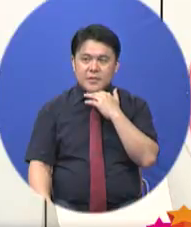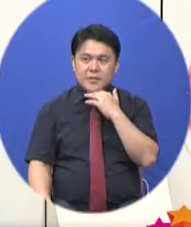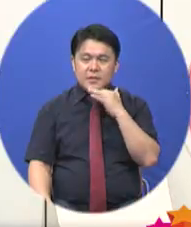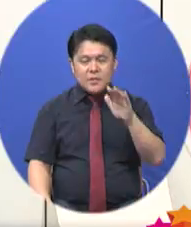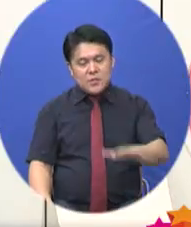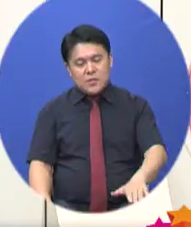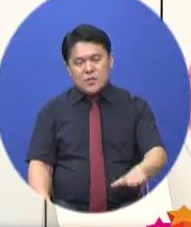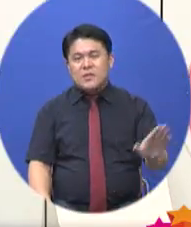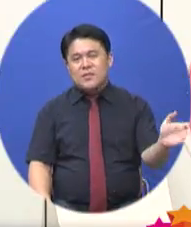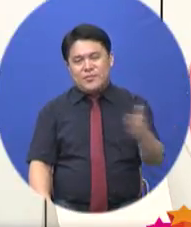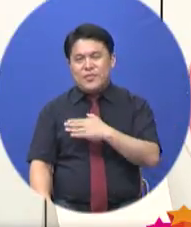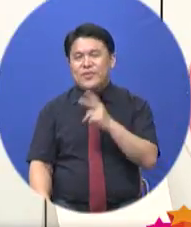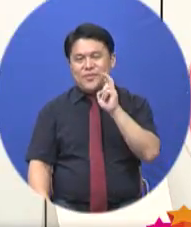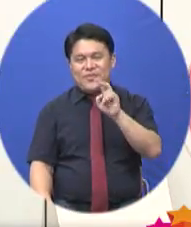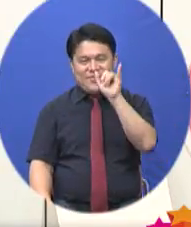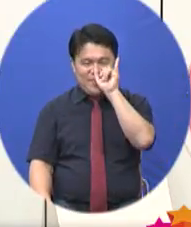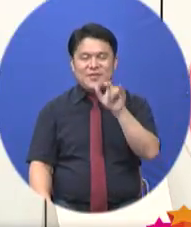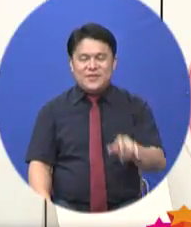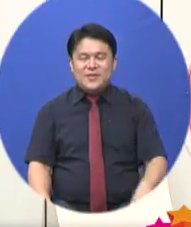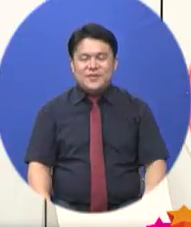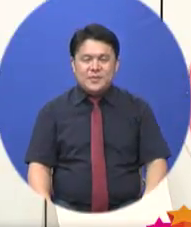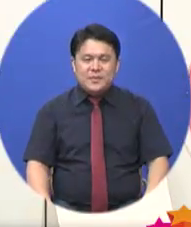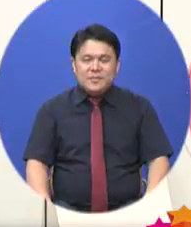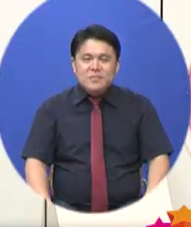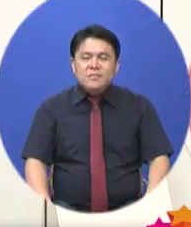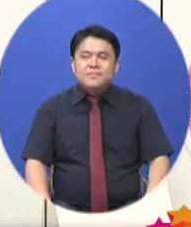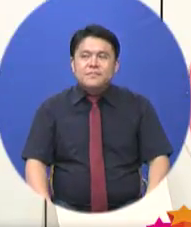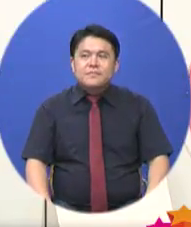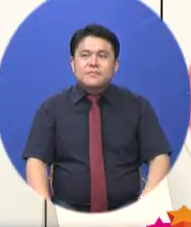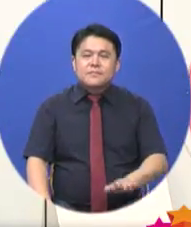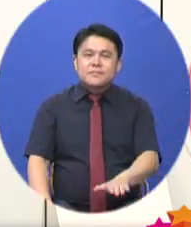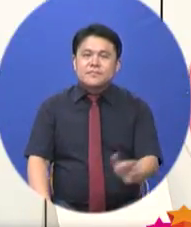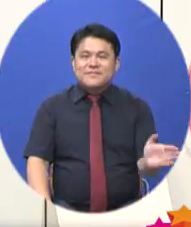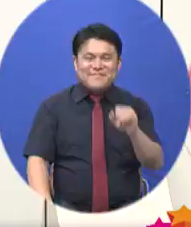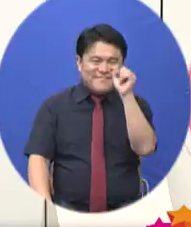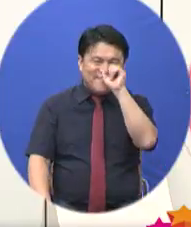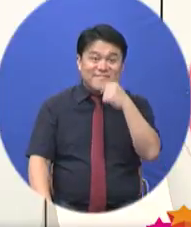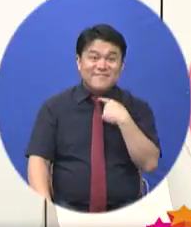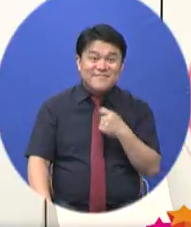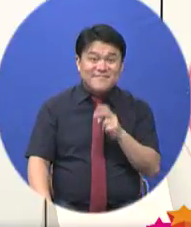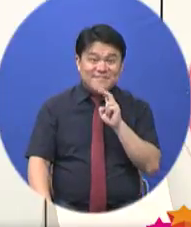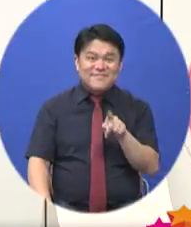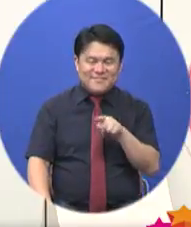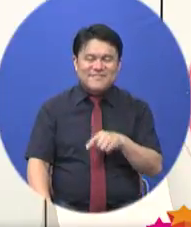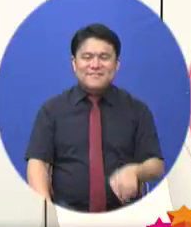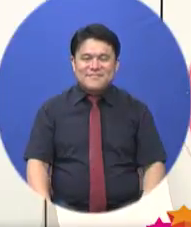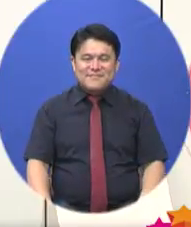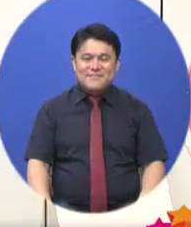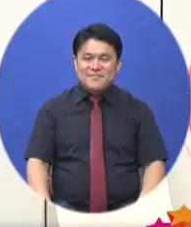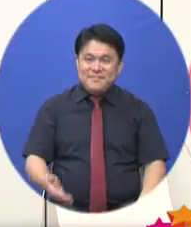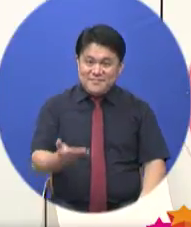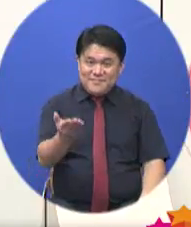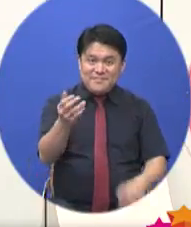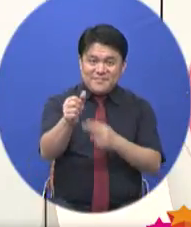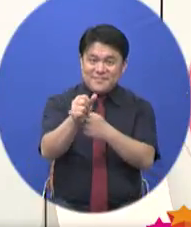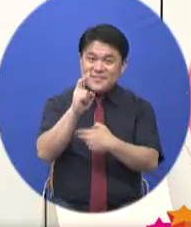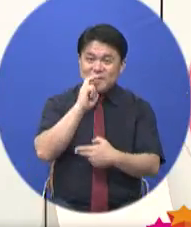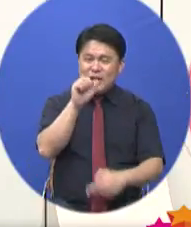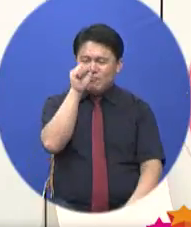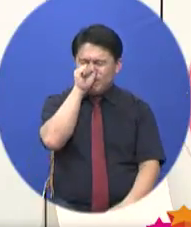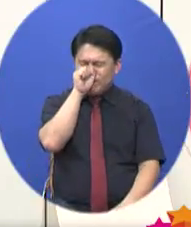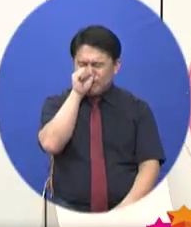때 불렀죠. 어렸을 때. 어렸을 때. 네. 어렸을 때부터 좋아했었죠. 김용만 선생님 노래를 좋아했었죠.